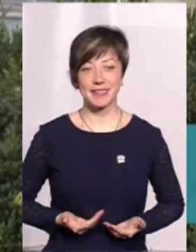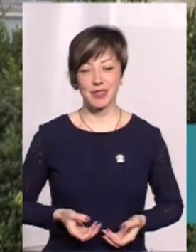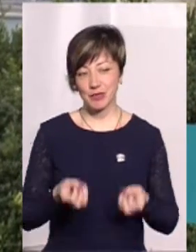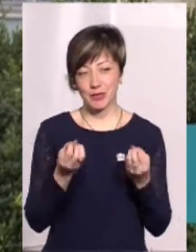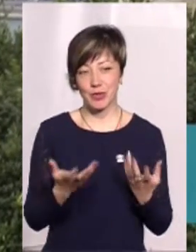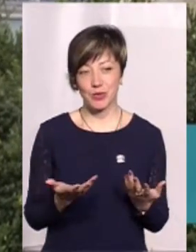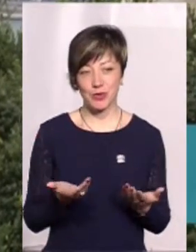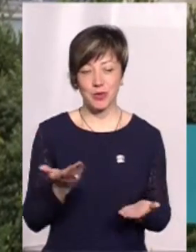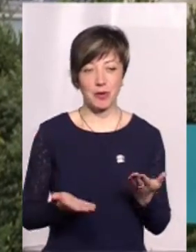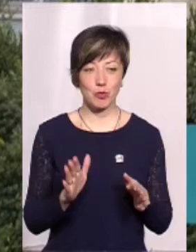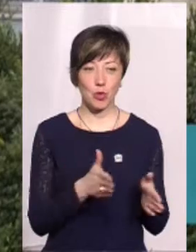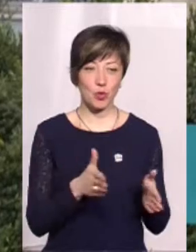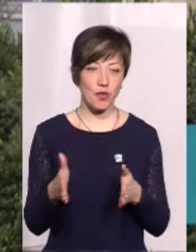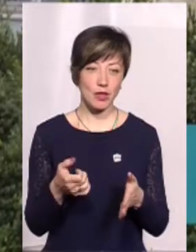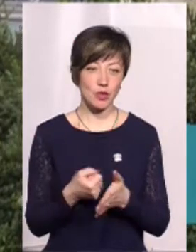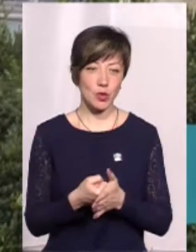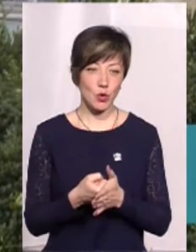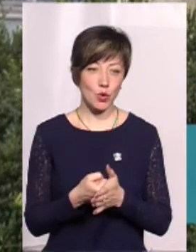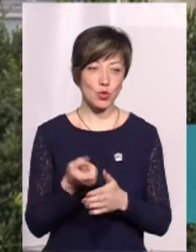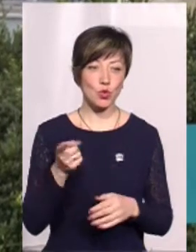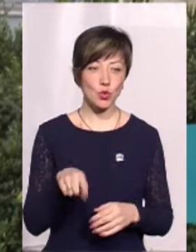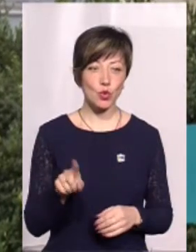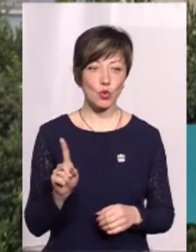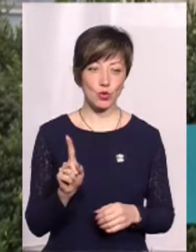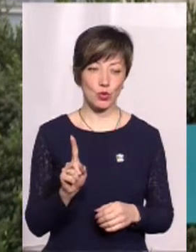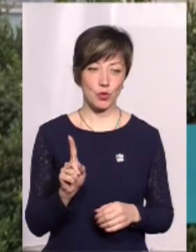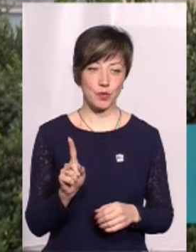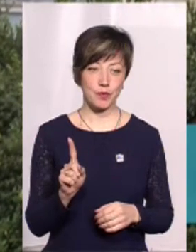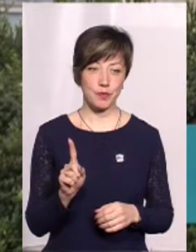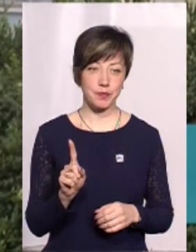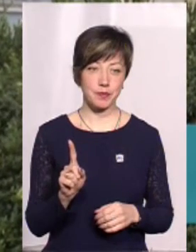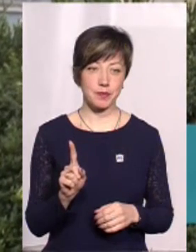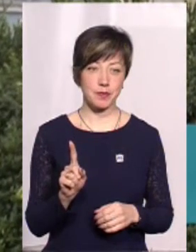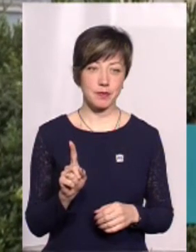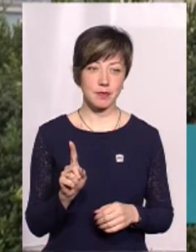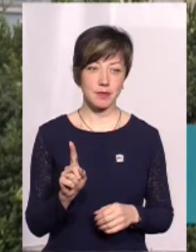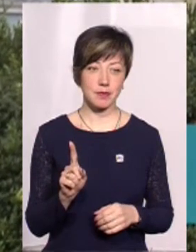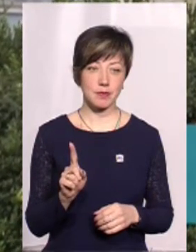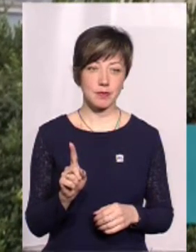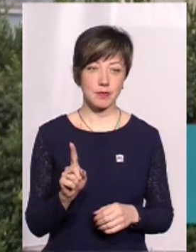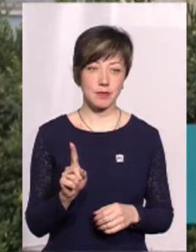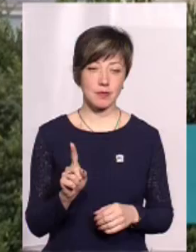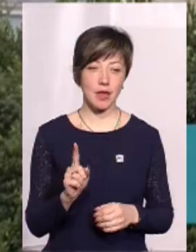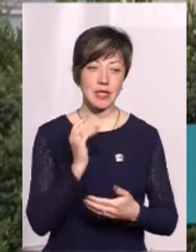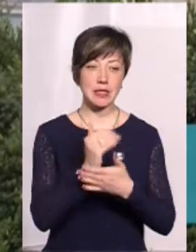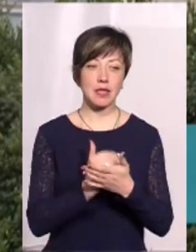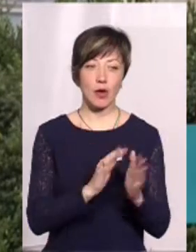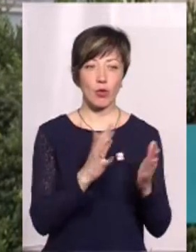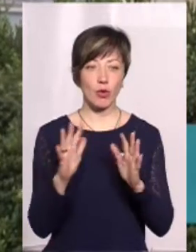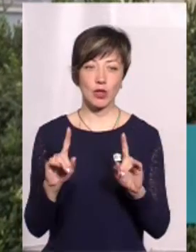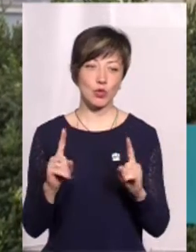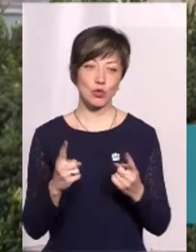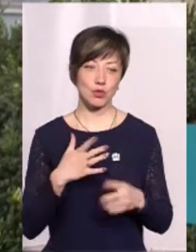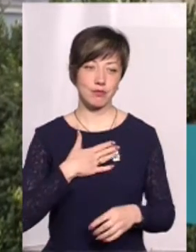Просто, ну, напевно, буду готуватися до того, що, скажімо так, до сценарію подій, який не дуже